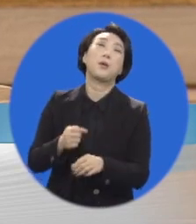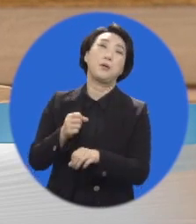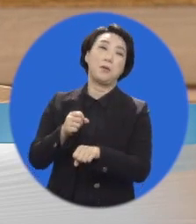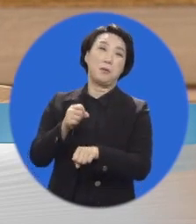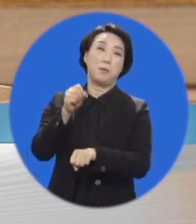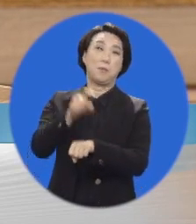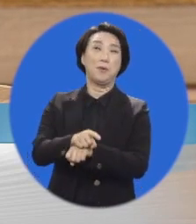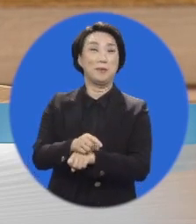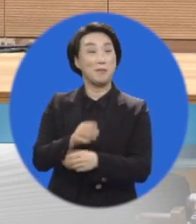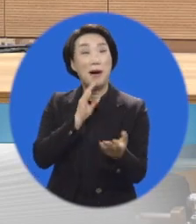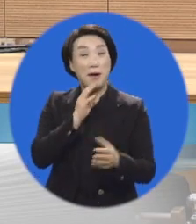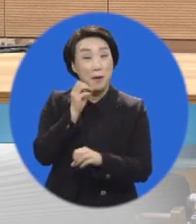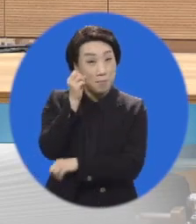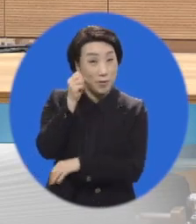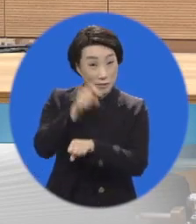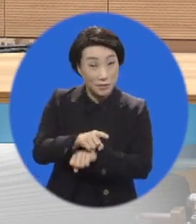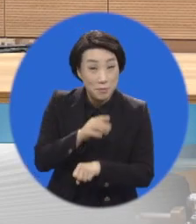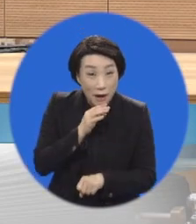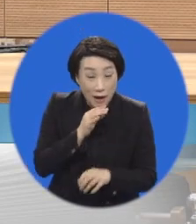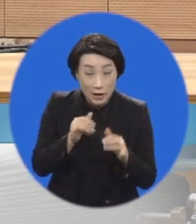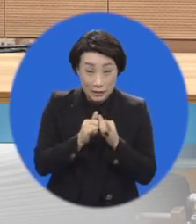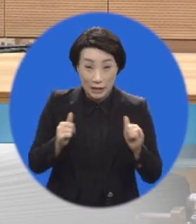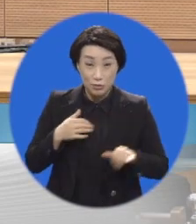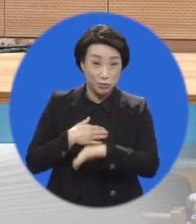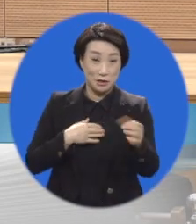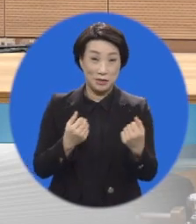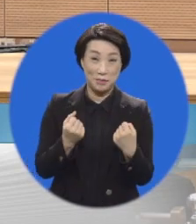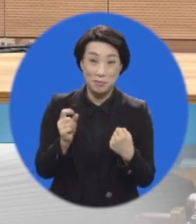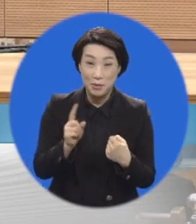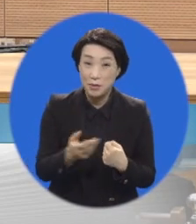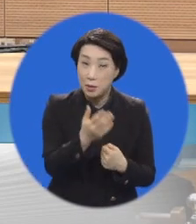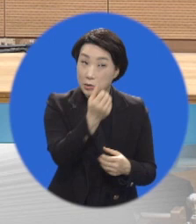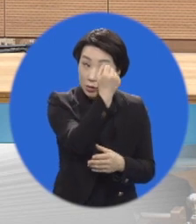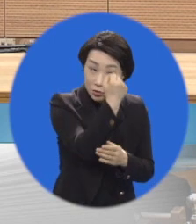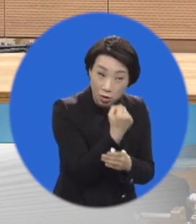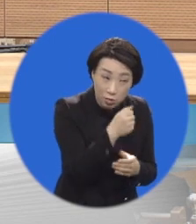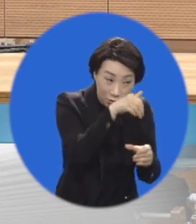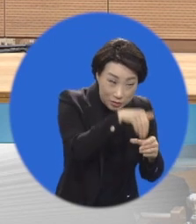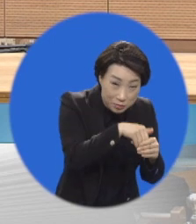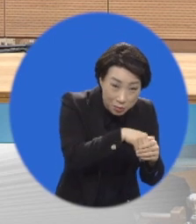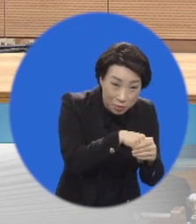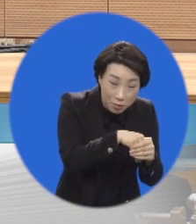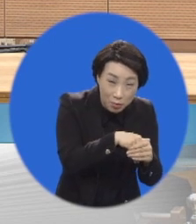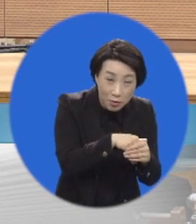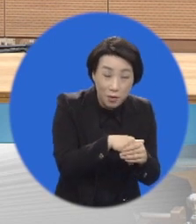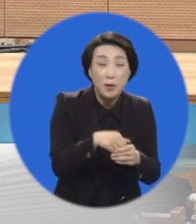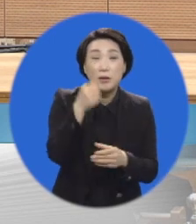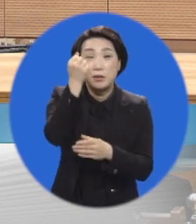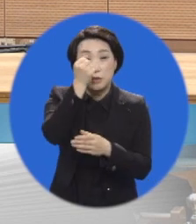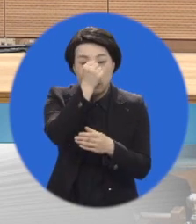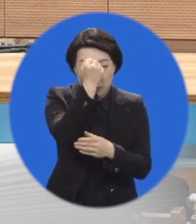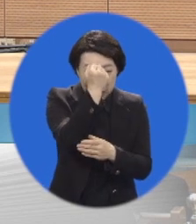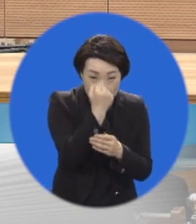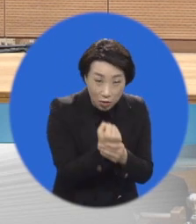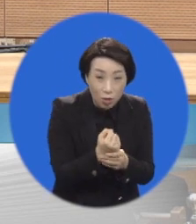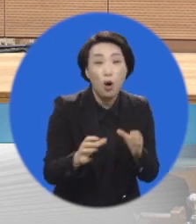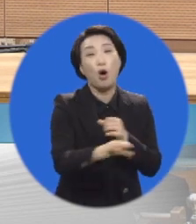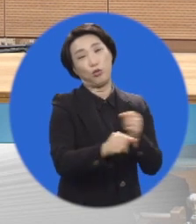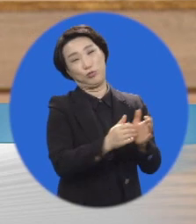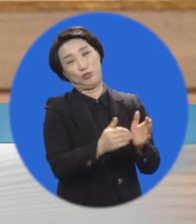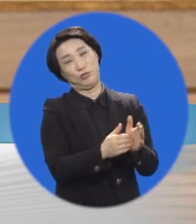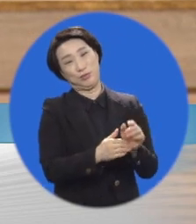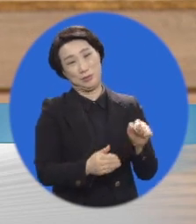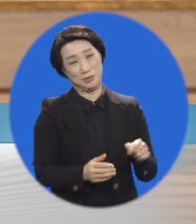본능입니다. 본능. 인간의 능력으로는 썩을 걸 심고 썩을 것을 거둘